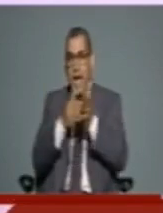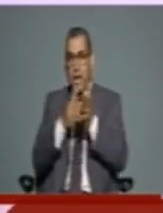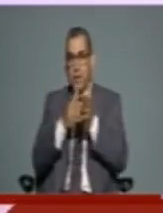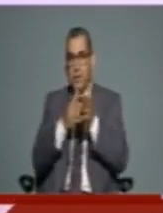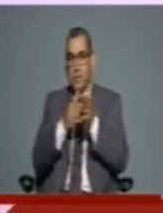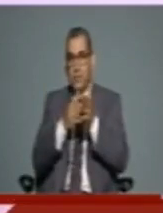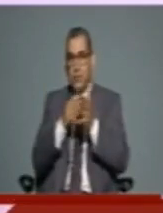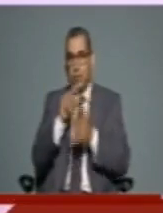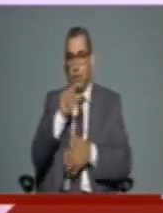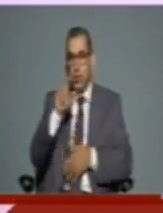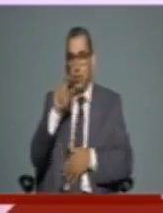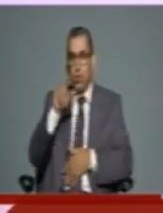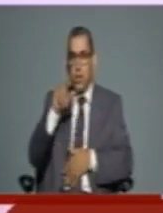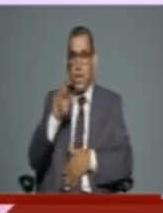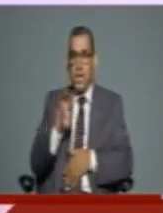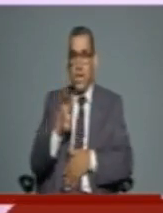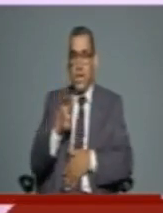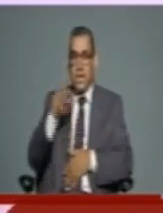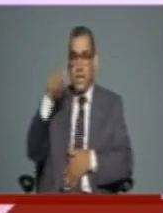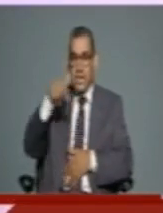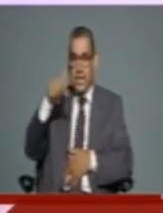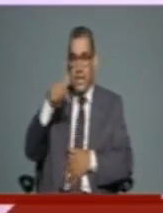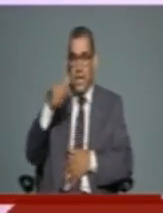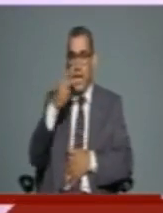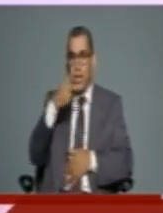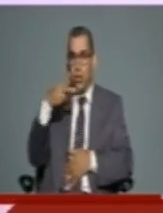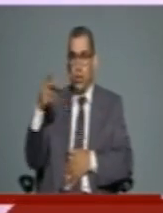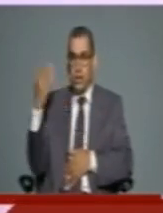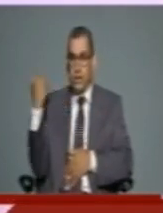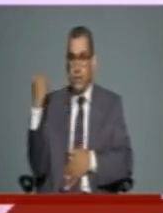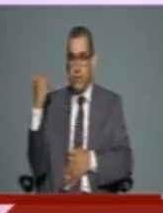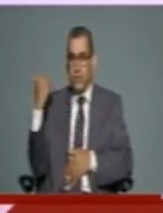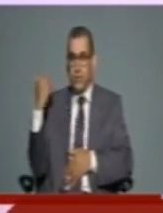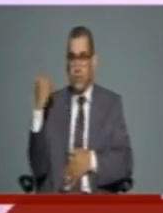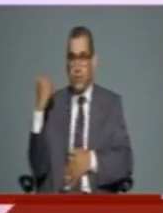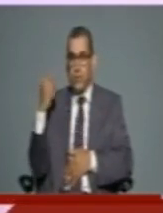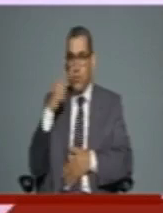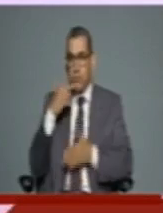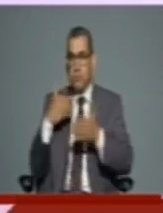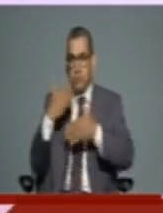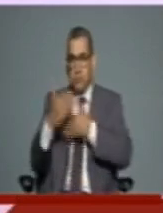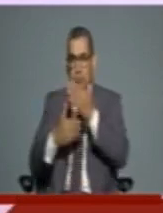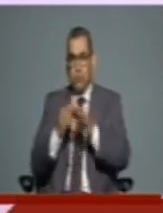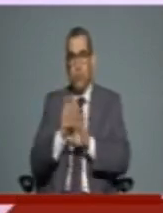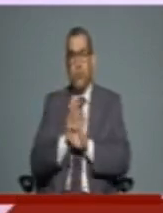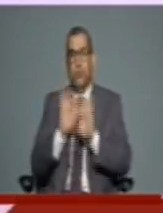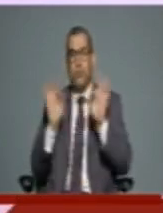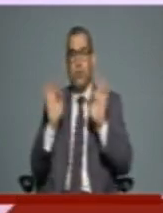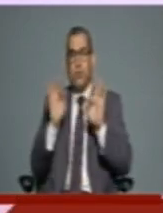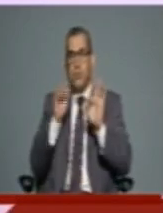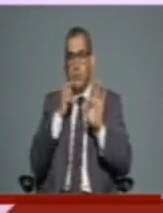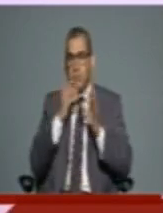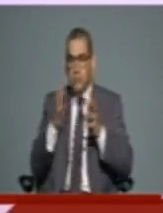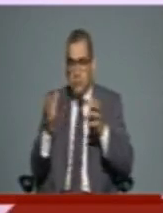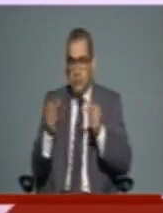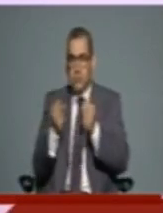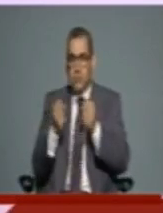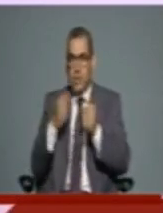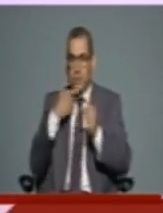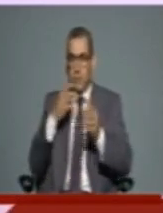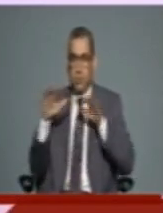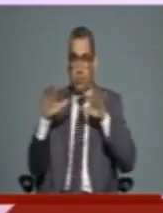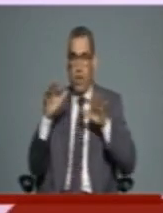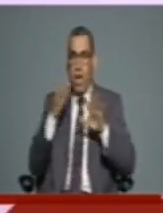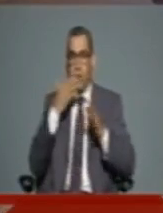يونيو 22، وبالتالي قدرنا نمتص مثل هذه